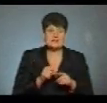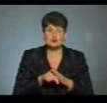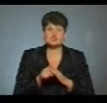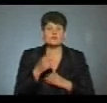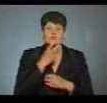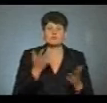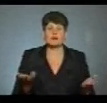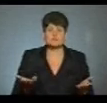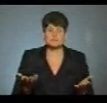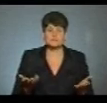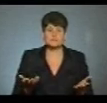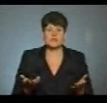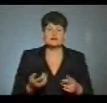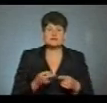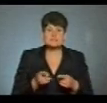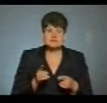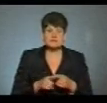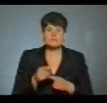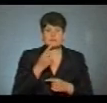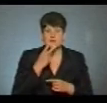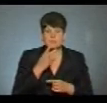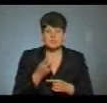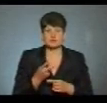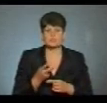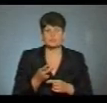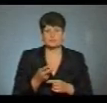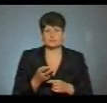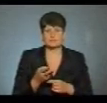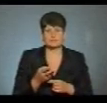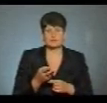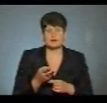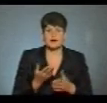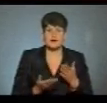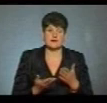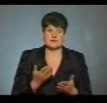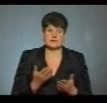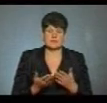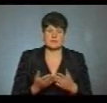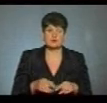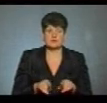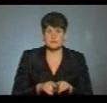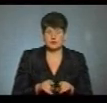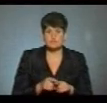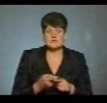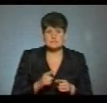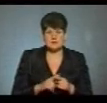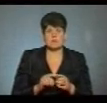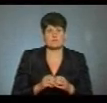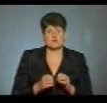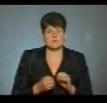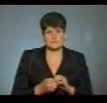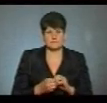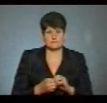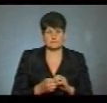не бачить загрози, то це не означає, що її немає. Але однозначно ця загроза